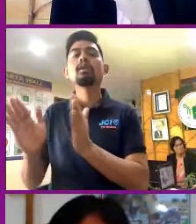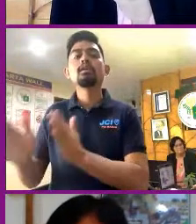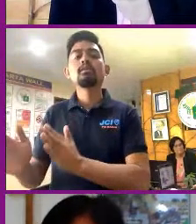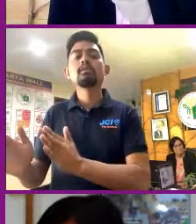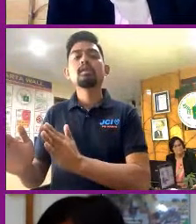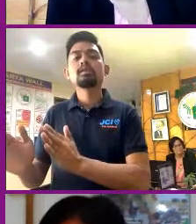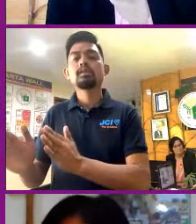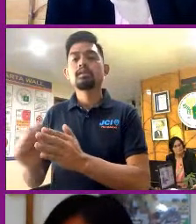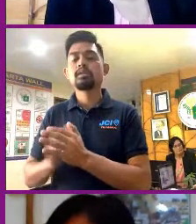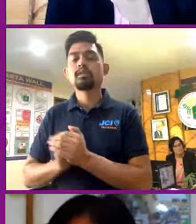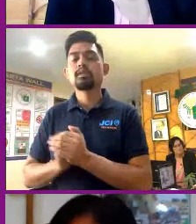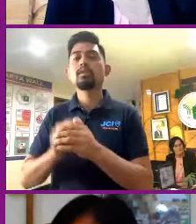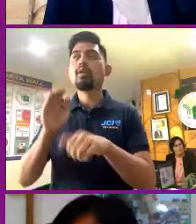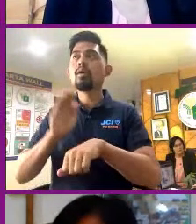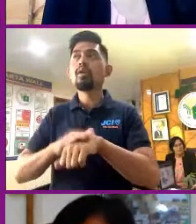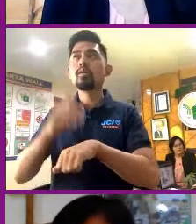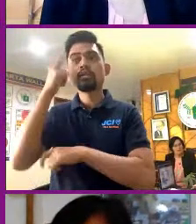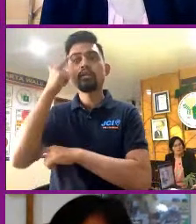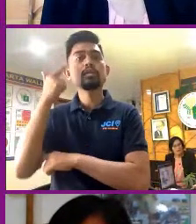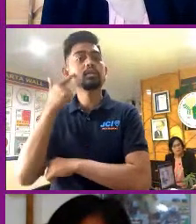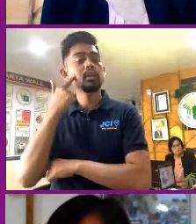on gender issues?